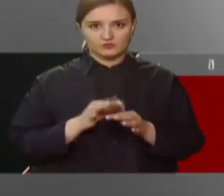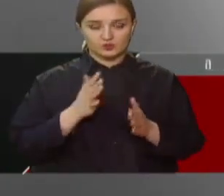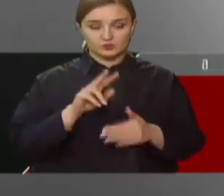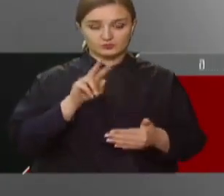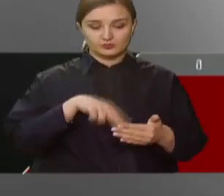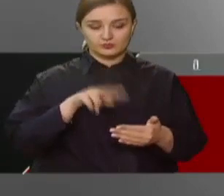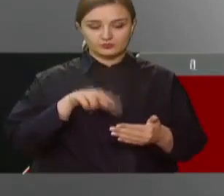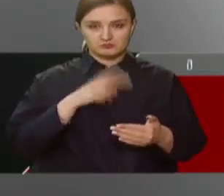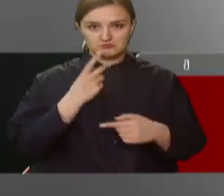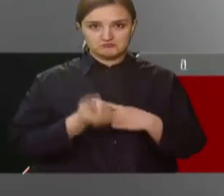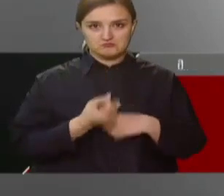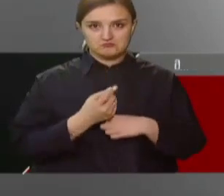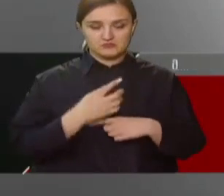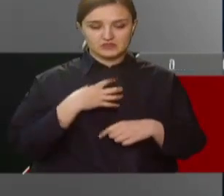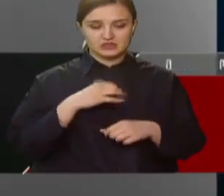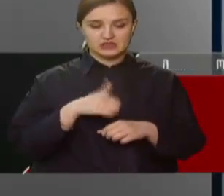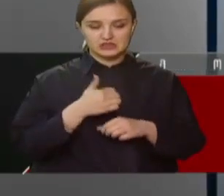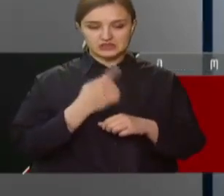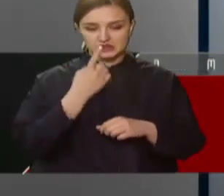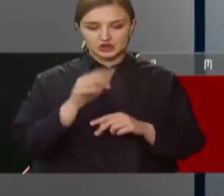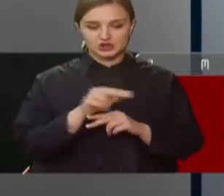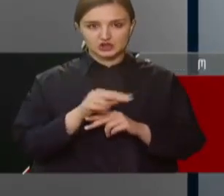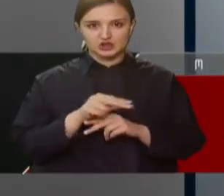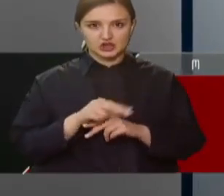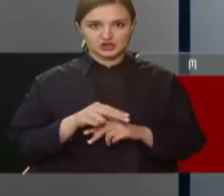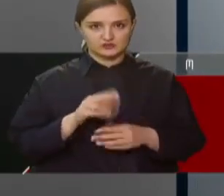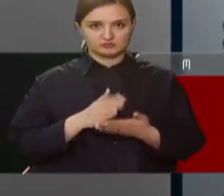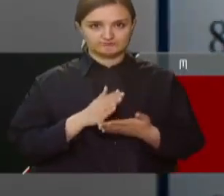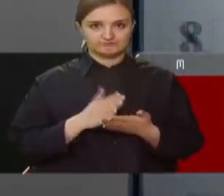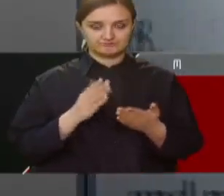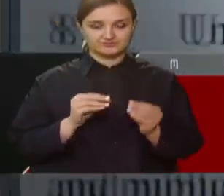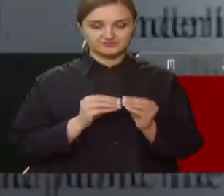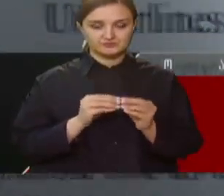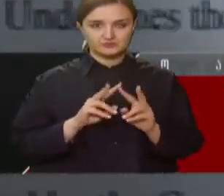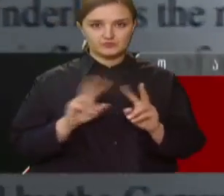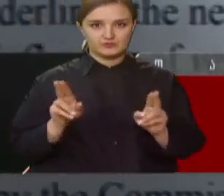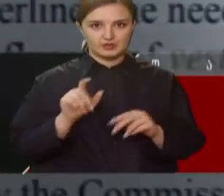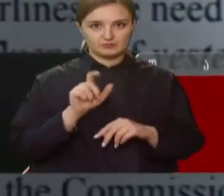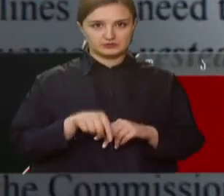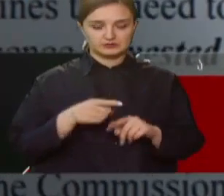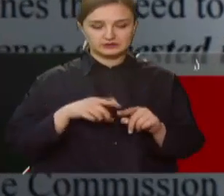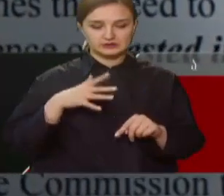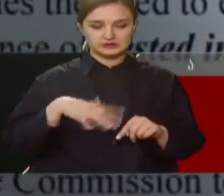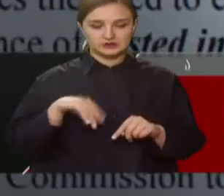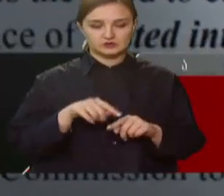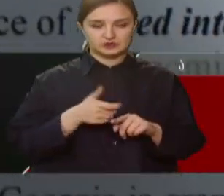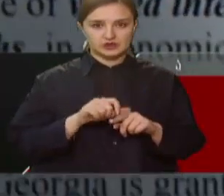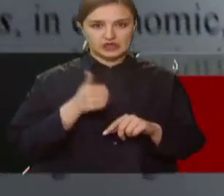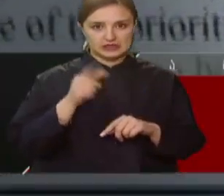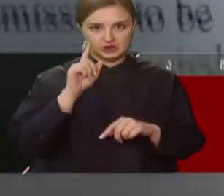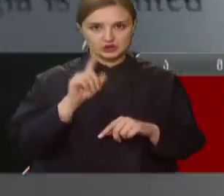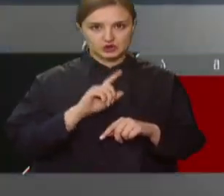თვალს აღმოვაჩენთ, რომ ძირითადი კრიტიკული შენიშვნებს ყავთ, ასე ვქოთ, ერთი და იგივე ავტორები, ეს საქართველოში საკმაოდ კარგად